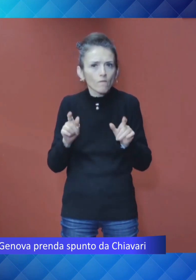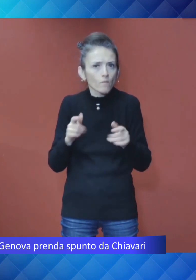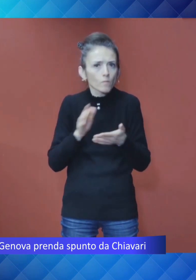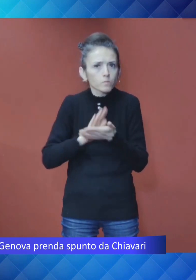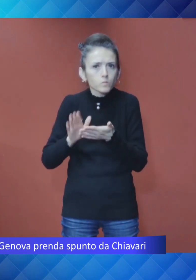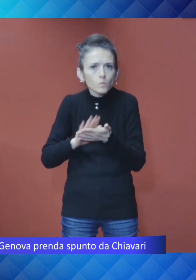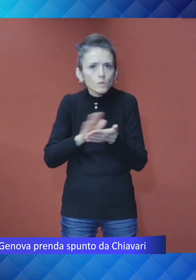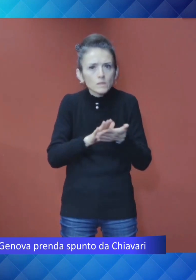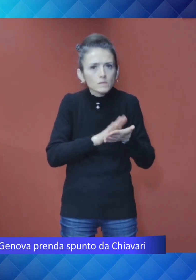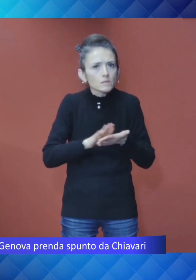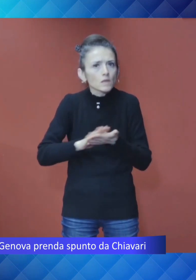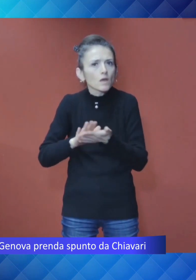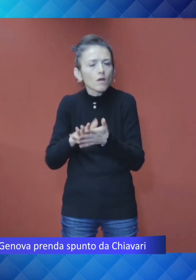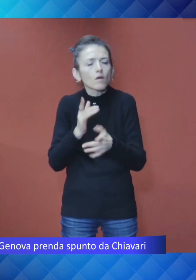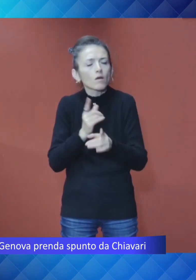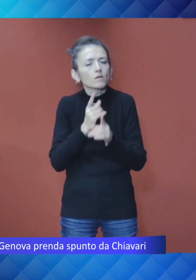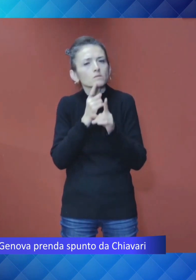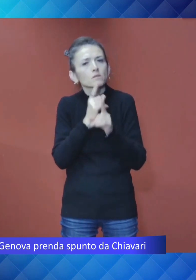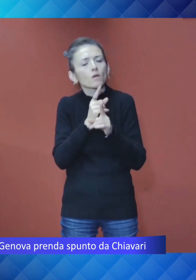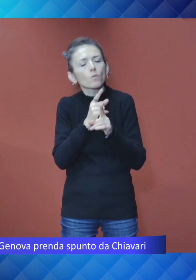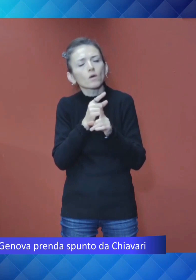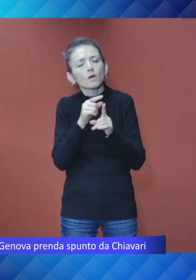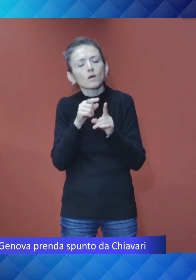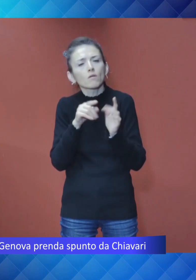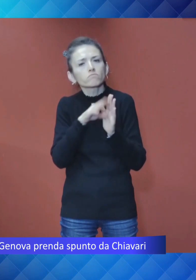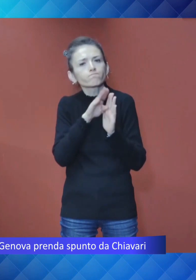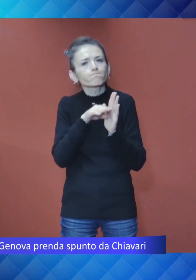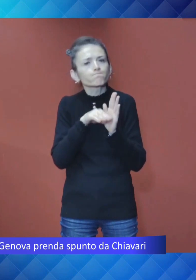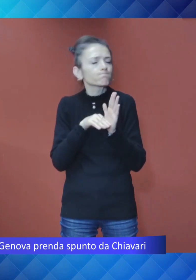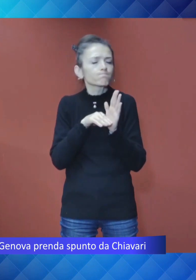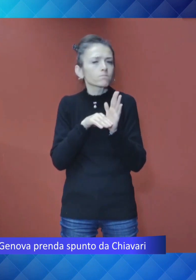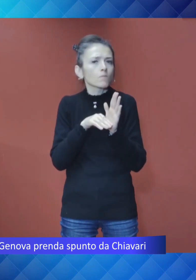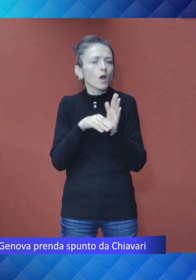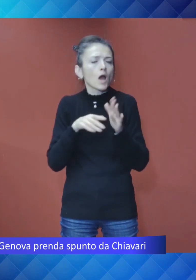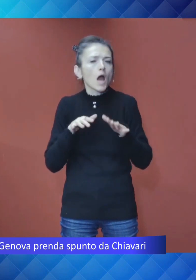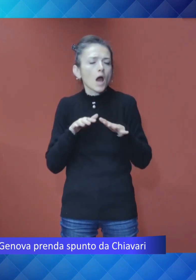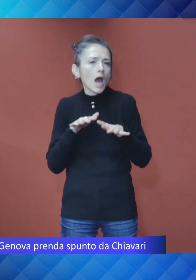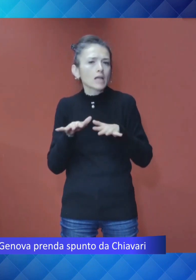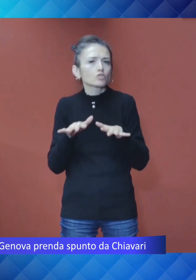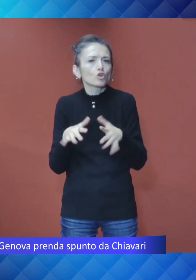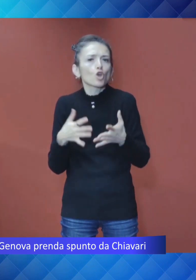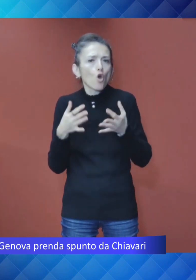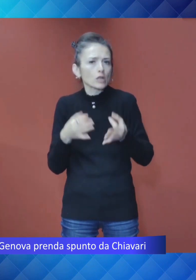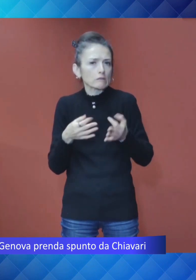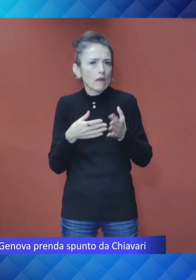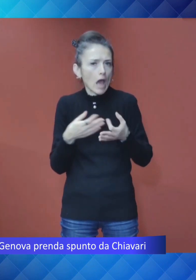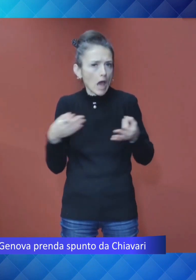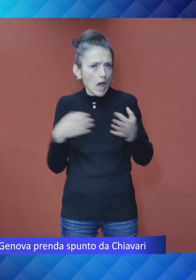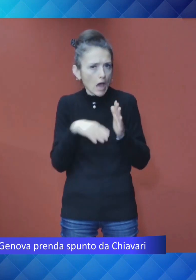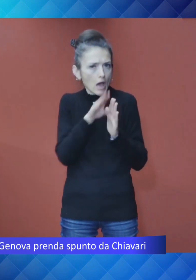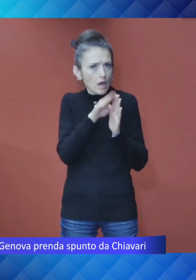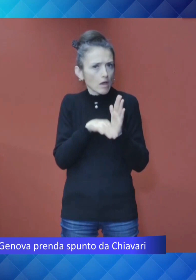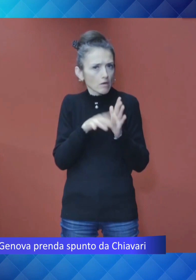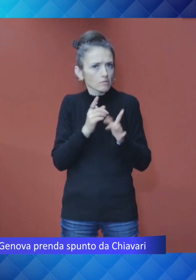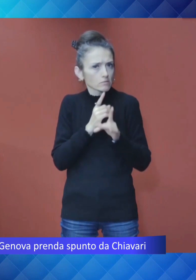secondo quelle che sono le azioni ordinarie. Però credo che si possa